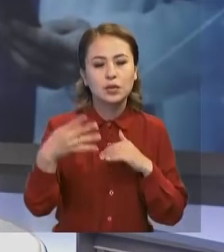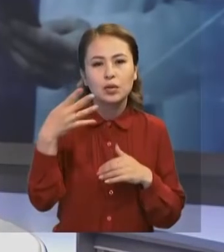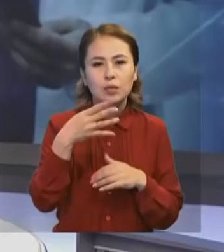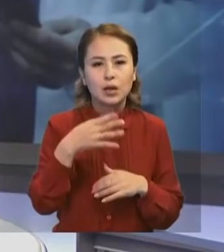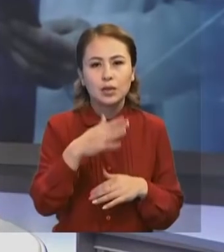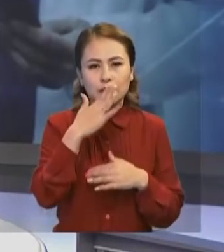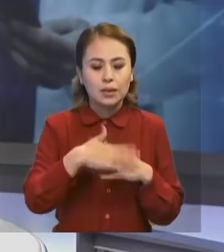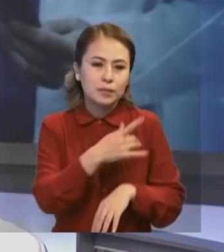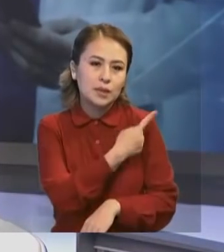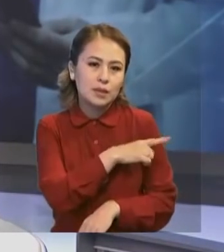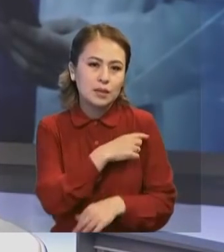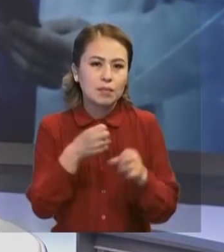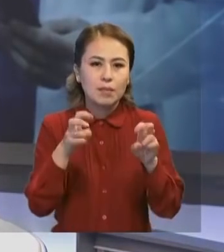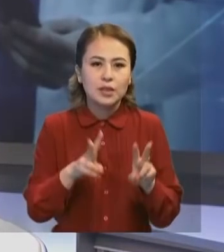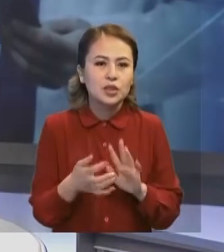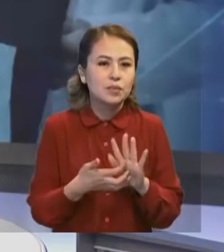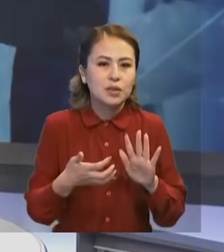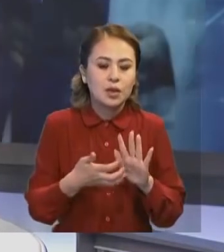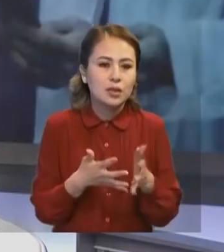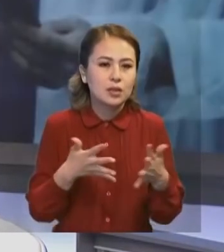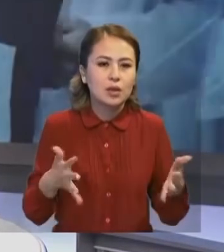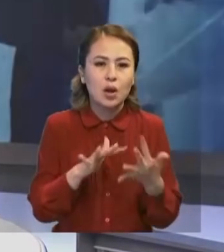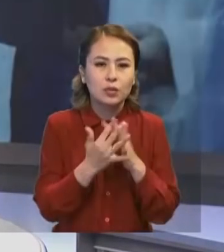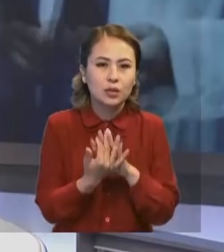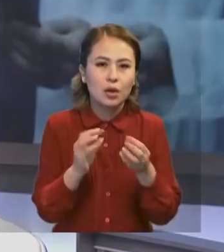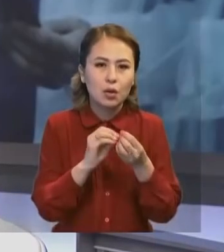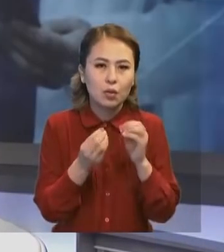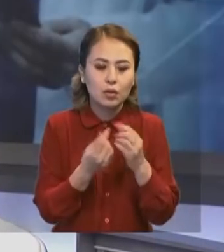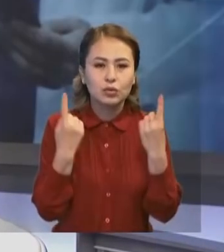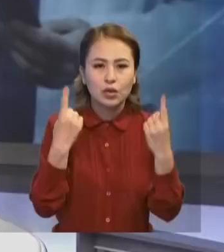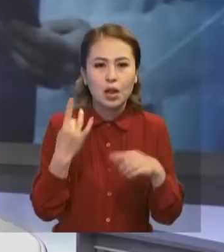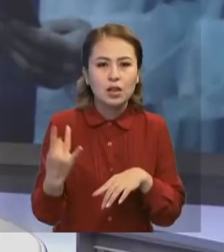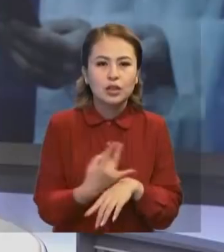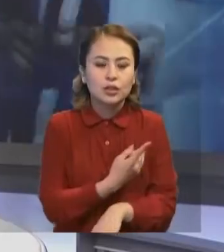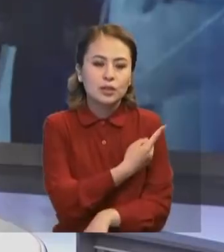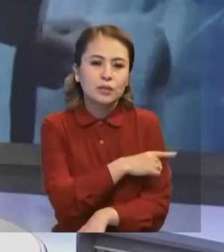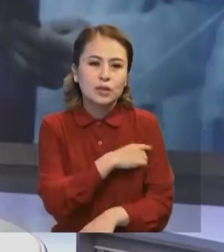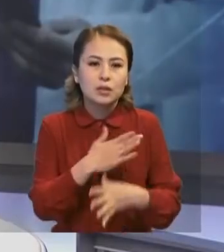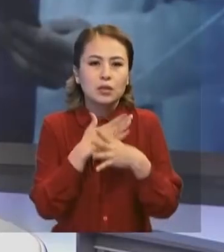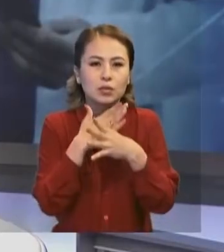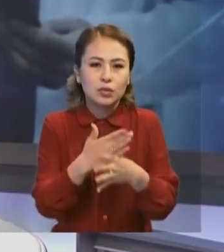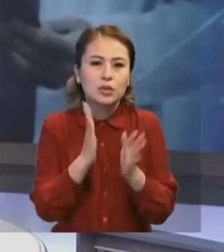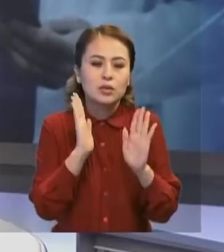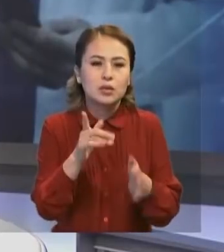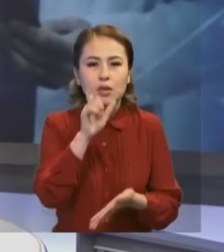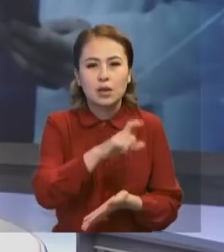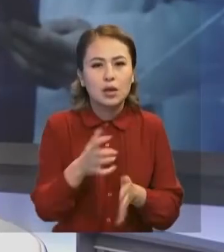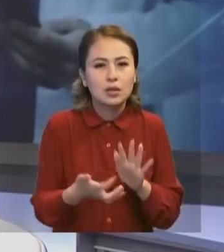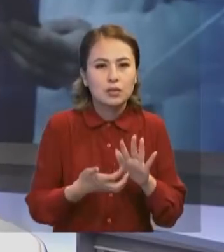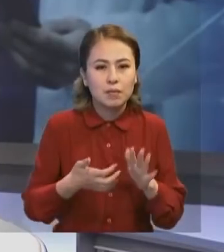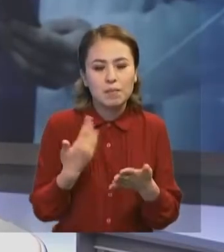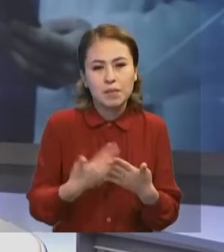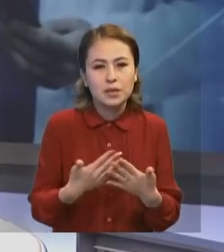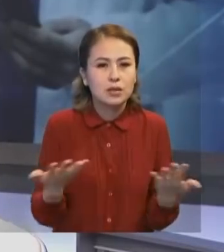Елде 4000-ға тарта медицина маманы жетіспейді, әсіресе ауылдарда ахуал күрделі. Алғашқы медициналық көмек көрсететін